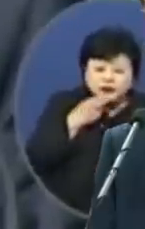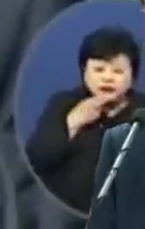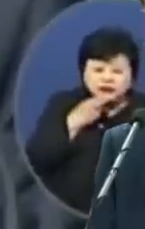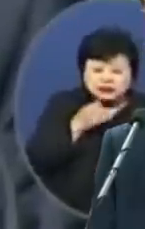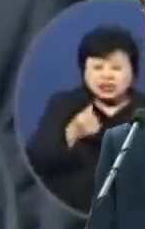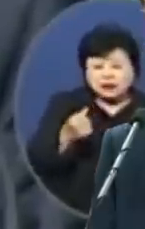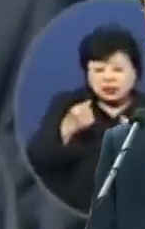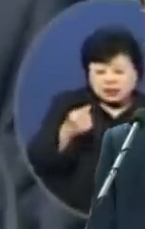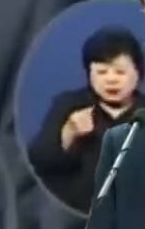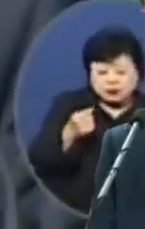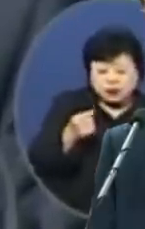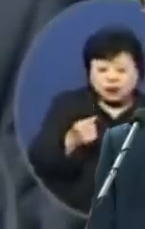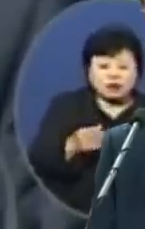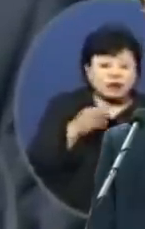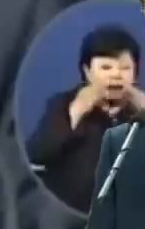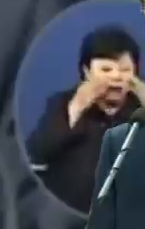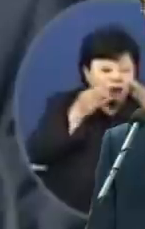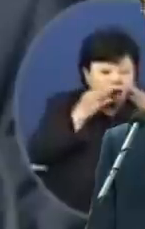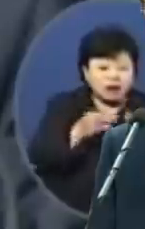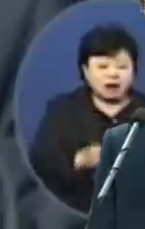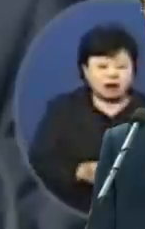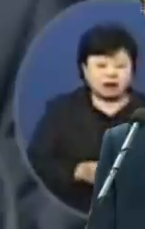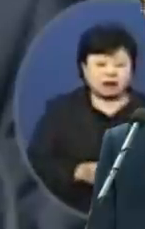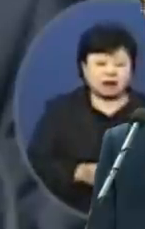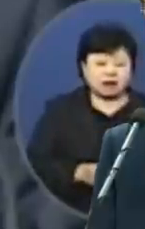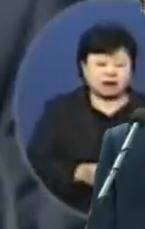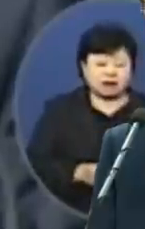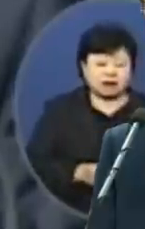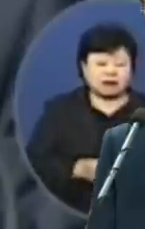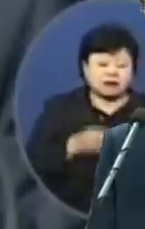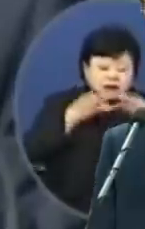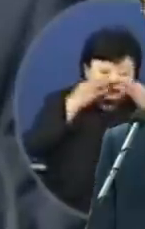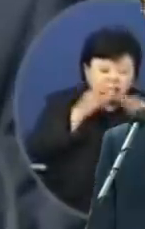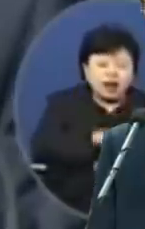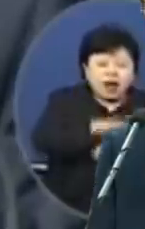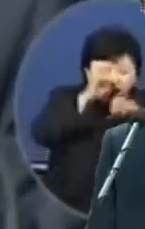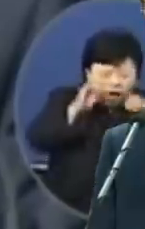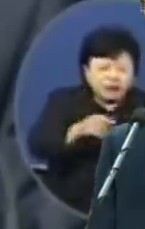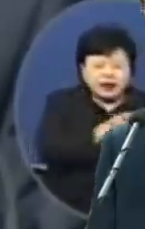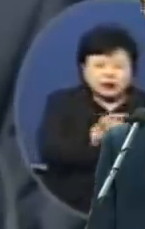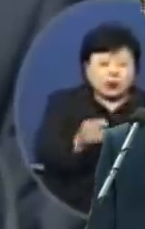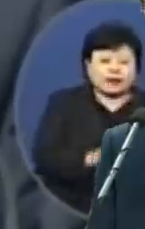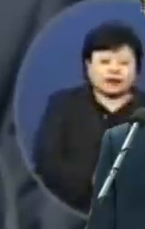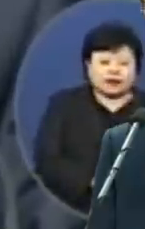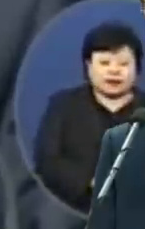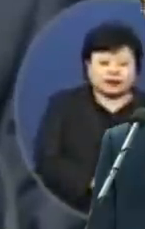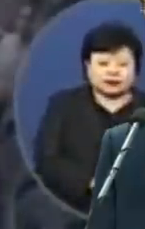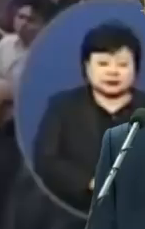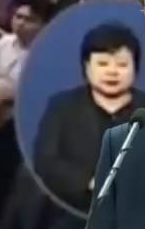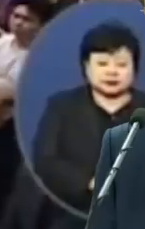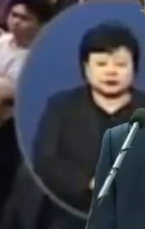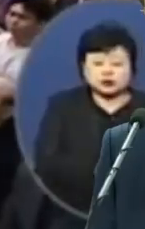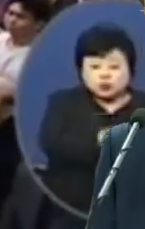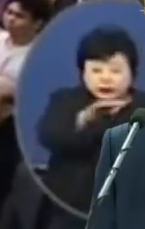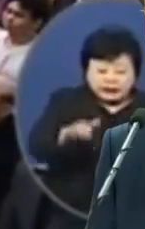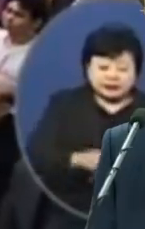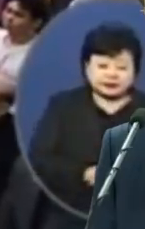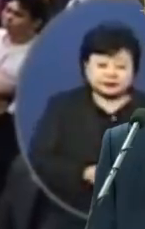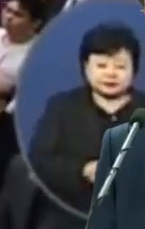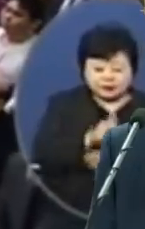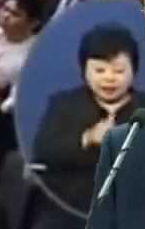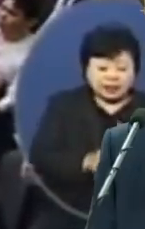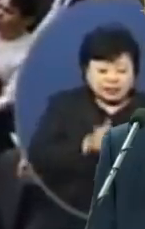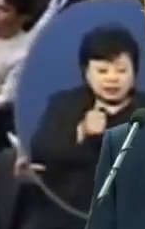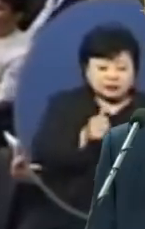인간의 힘으로만 애를 쓰면 아무리 애를 써도 헛된 일을 하고 마는 것입니다. 우리가